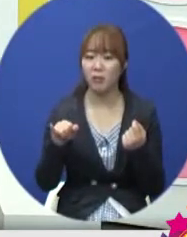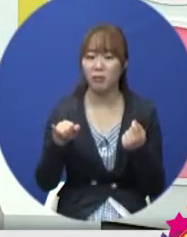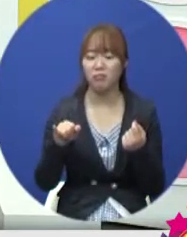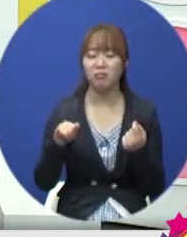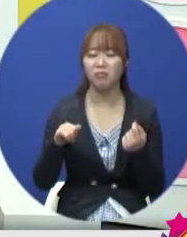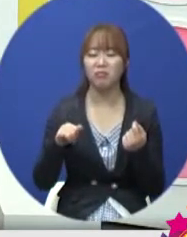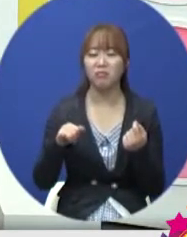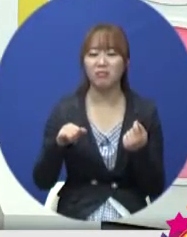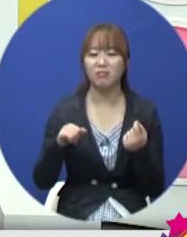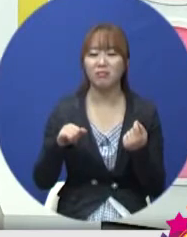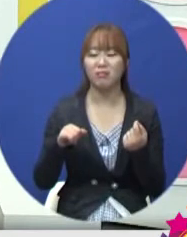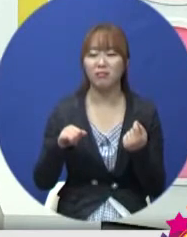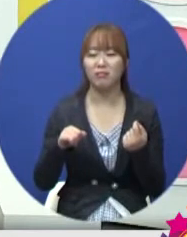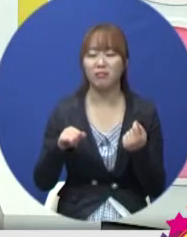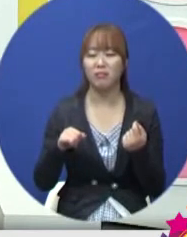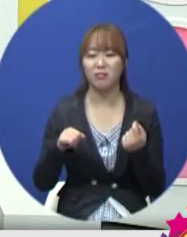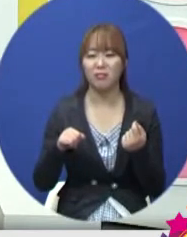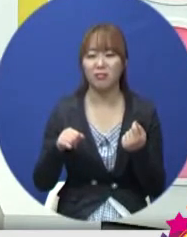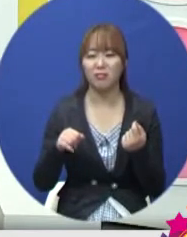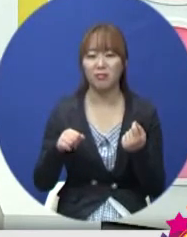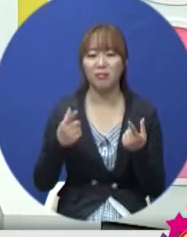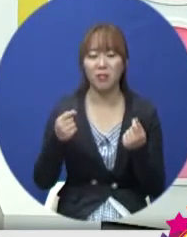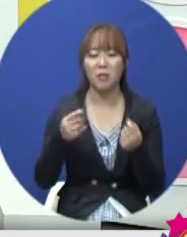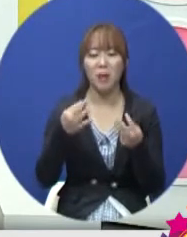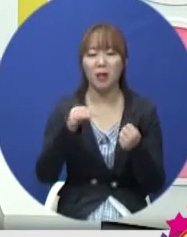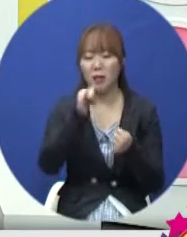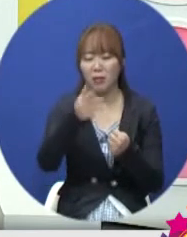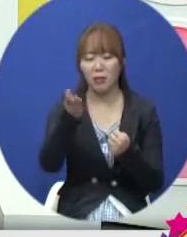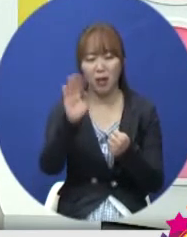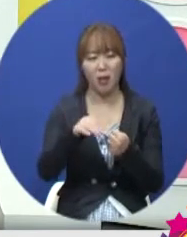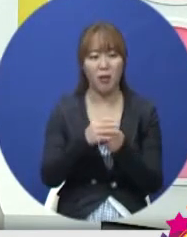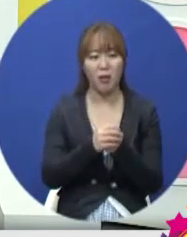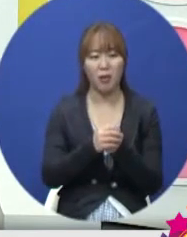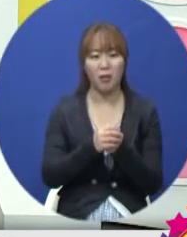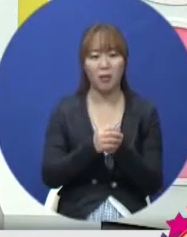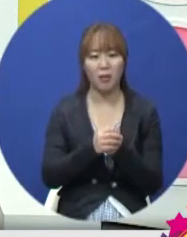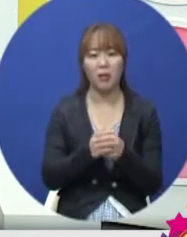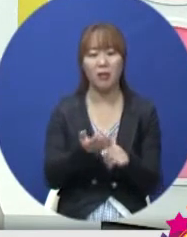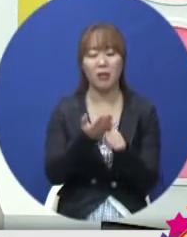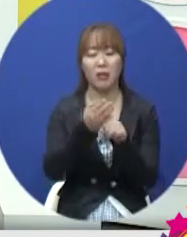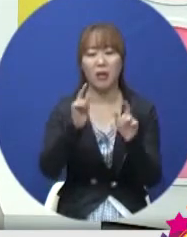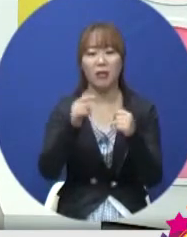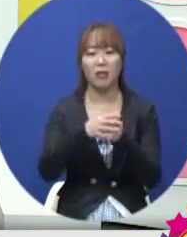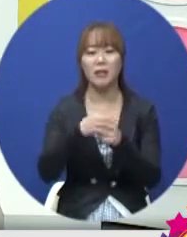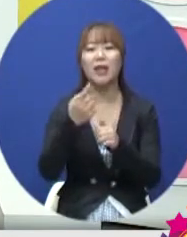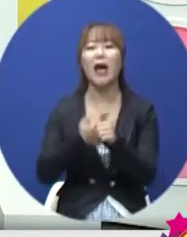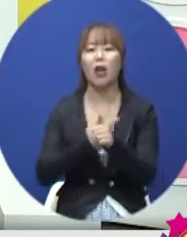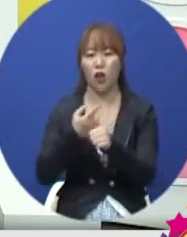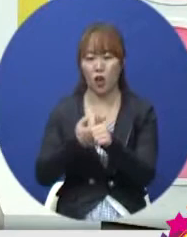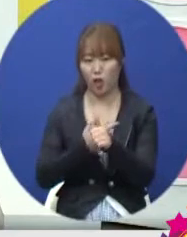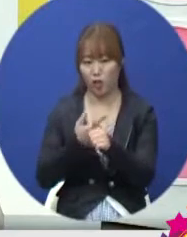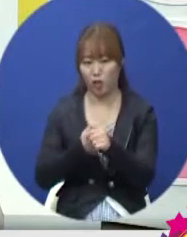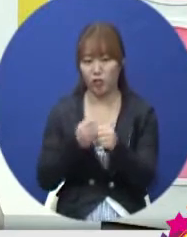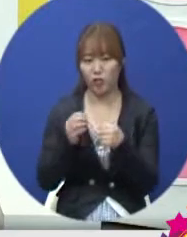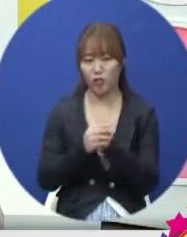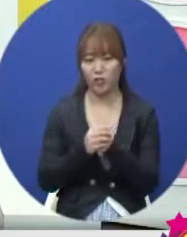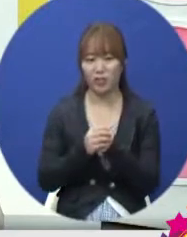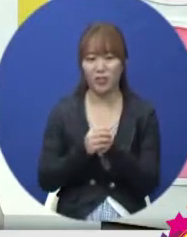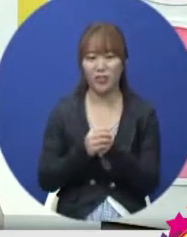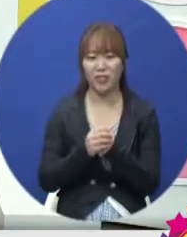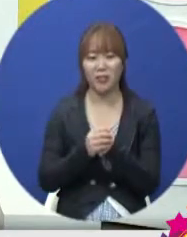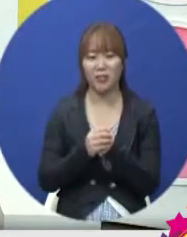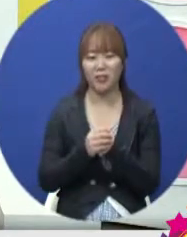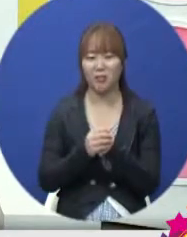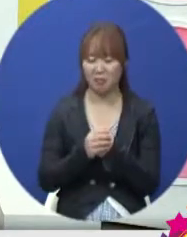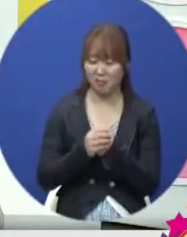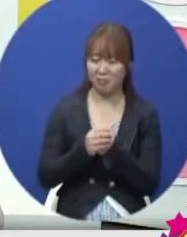그 전복죽이라고 뭐 전복이 나오기는 많이 나오는데 예. 뭐 거의 양식이 나오니. 아니 자연산이에요 그거. 그럼 운이